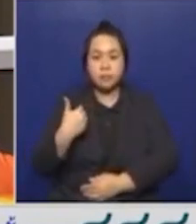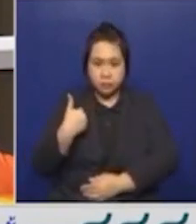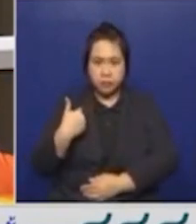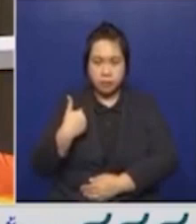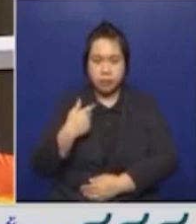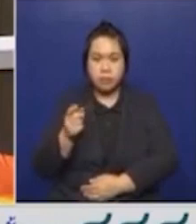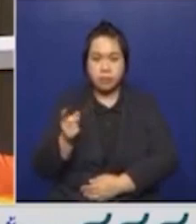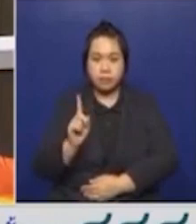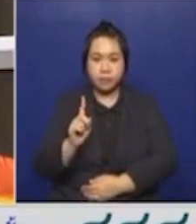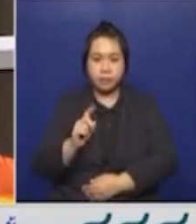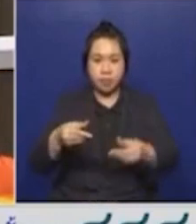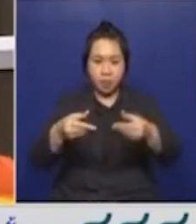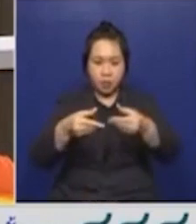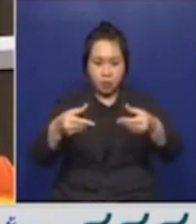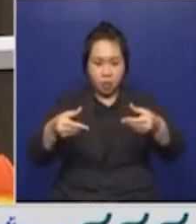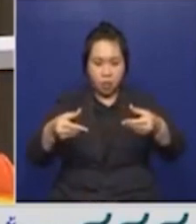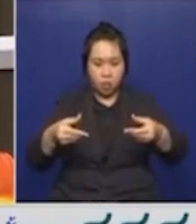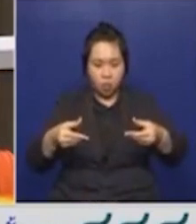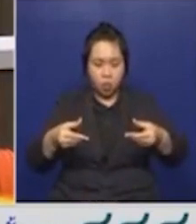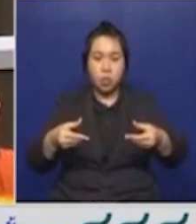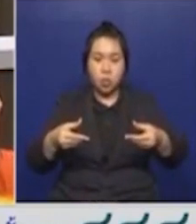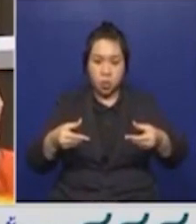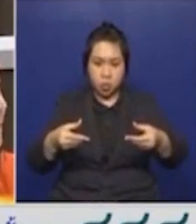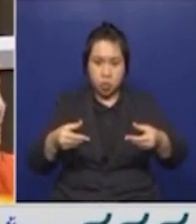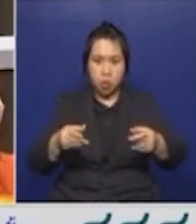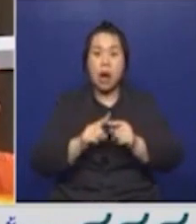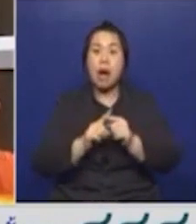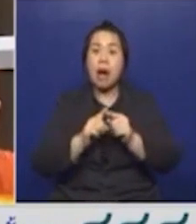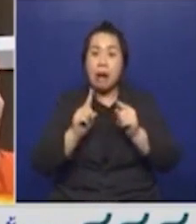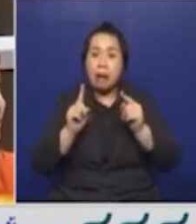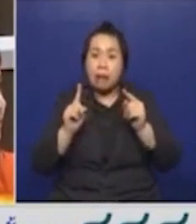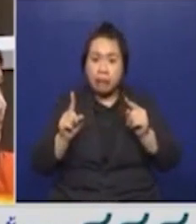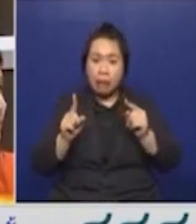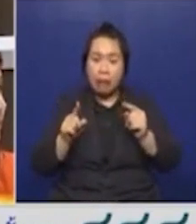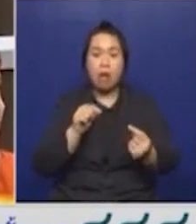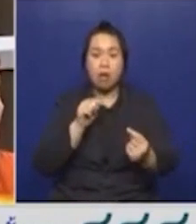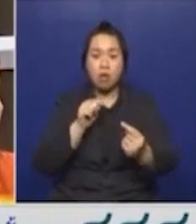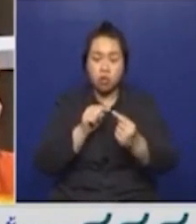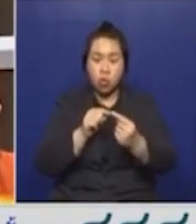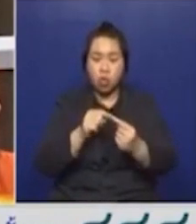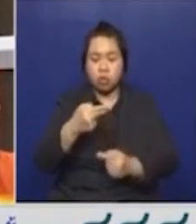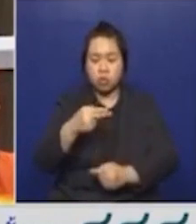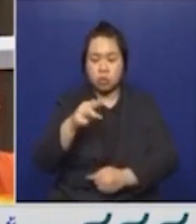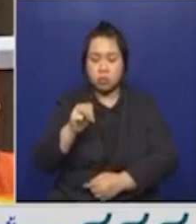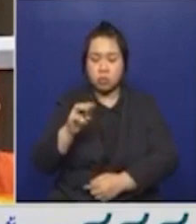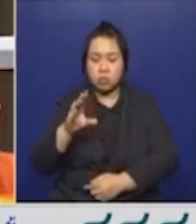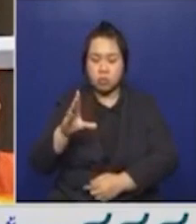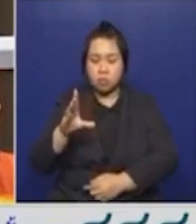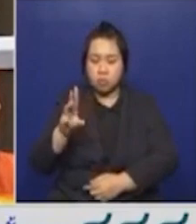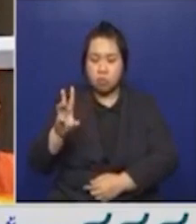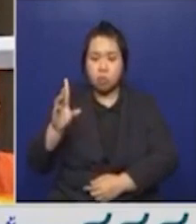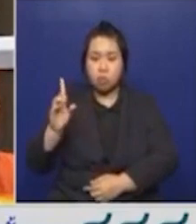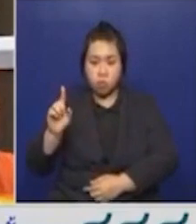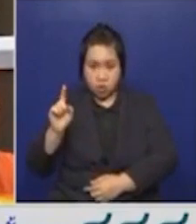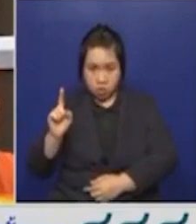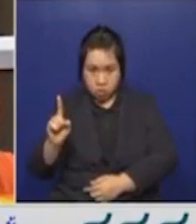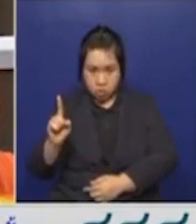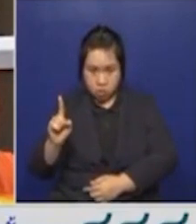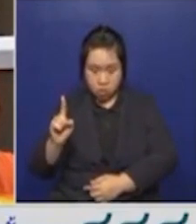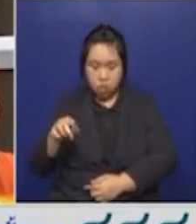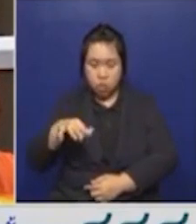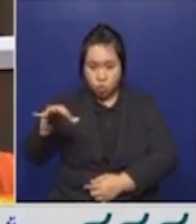ค่ะรายงานฉบับนี้หนามากนะคะแต่ไม่มีตรงไหนเลยที่พูดถึงหมวด 1บททั่วไปและหมวด 2พระ